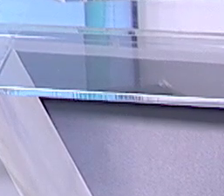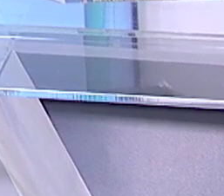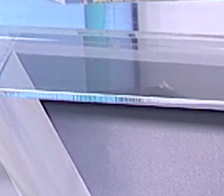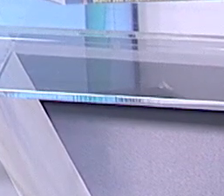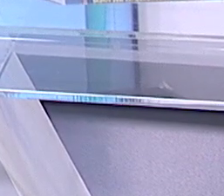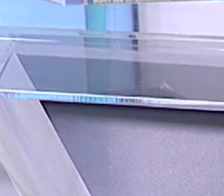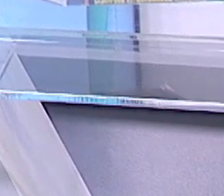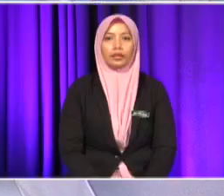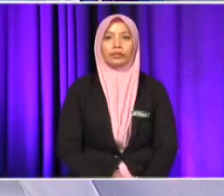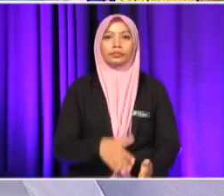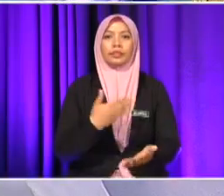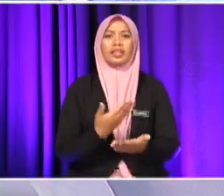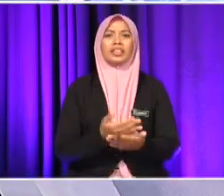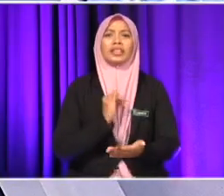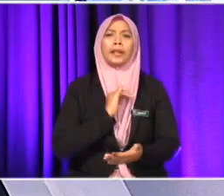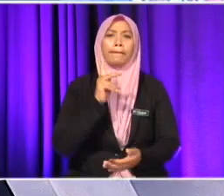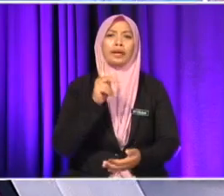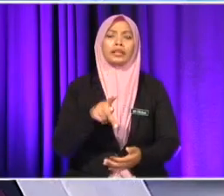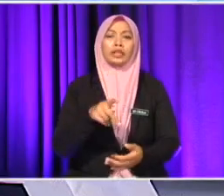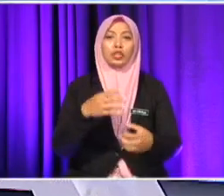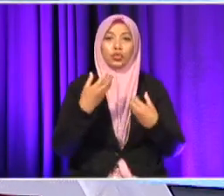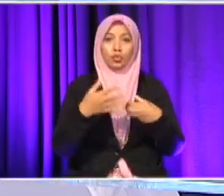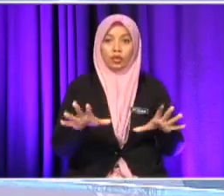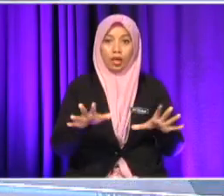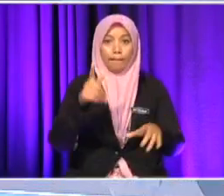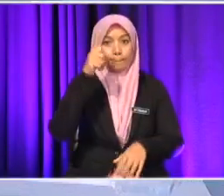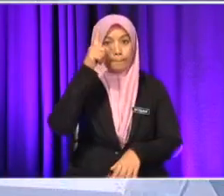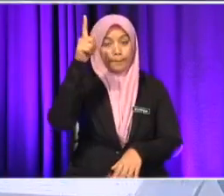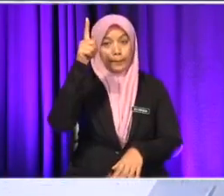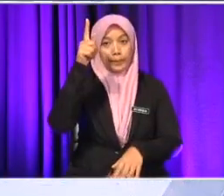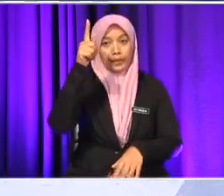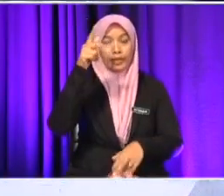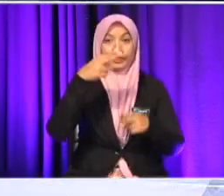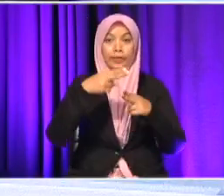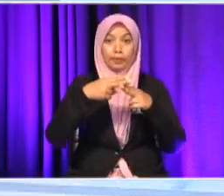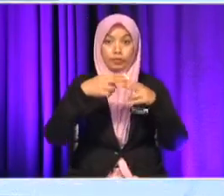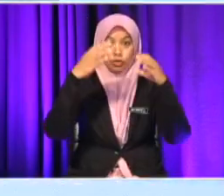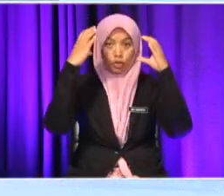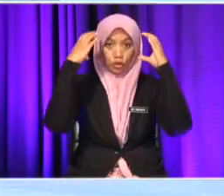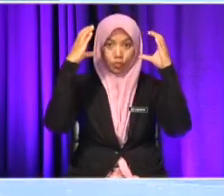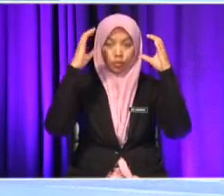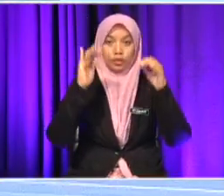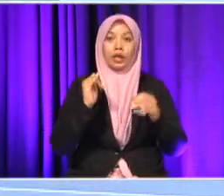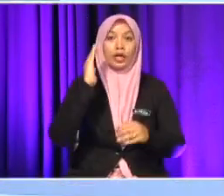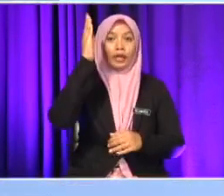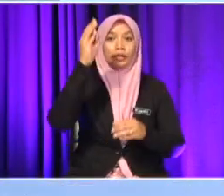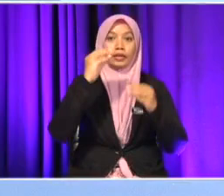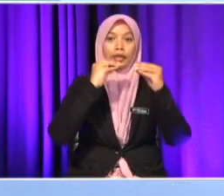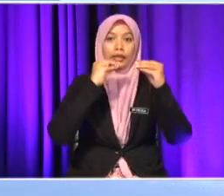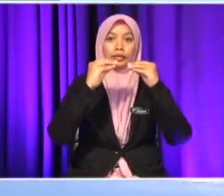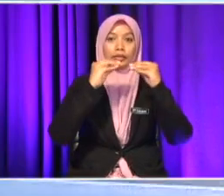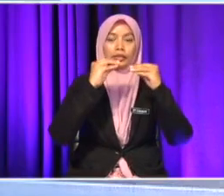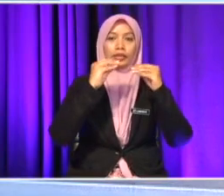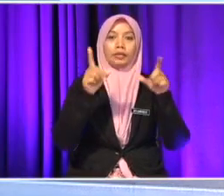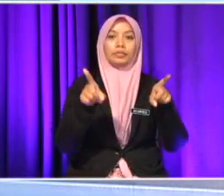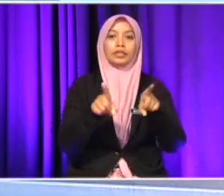Baik saya pasti anda pun sudah melihat profil guru yang akan mengajak kita kali ini Inilah dia